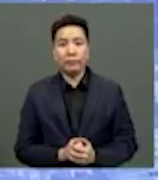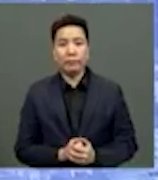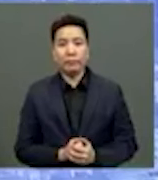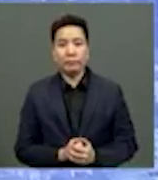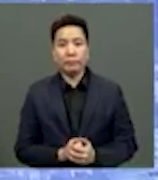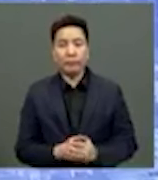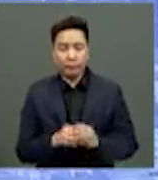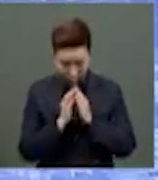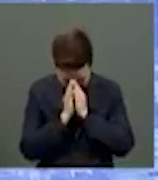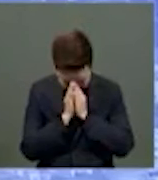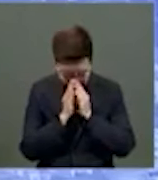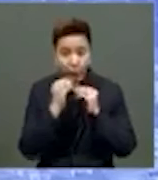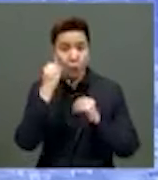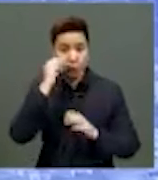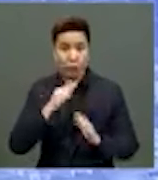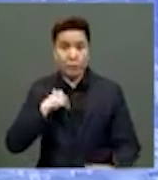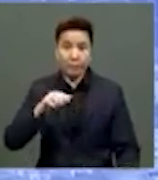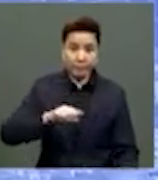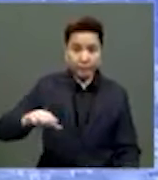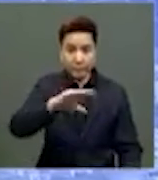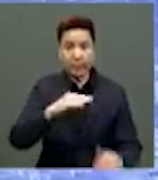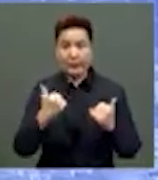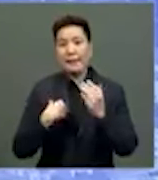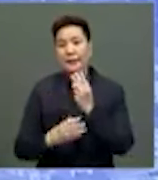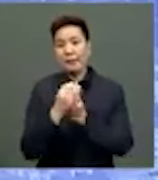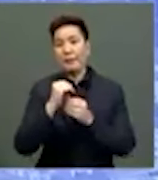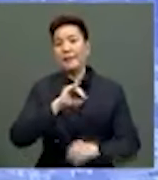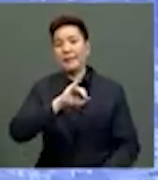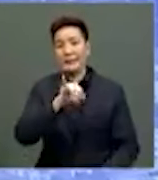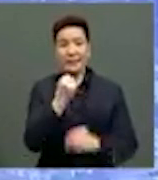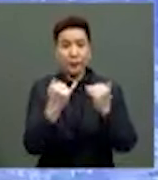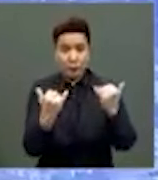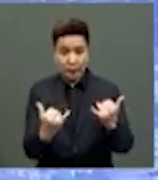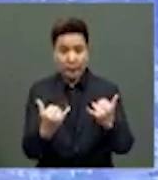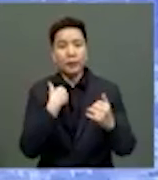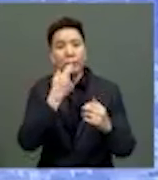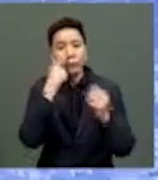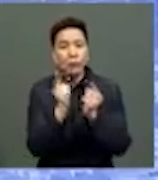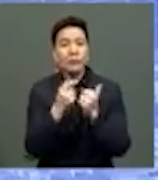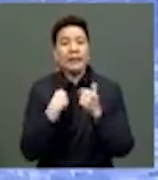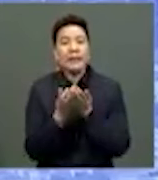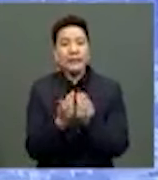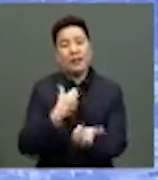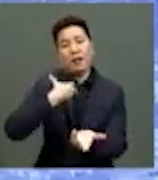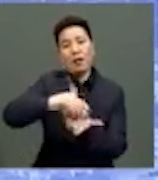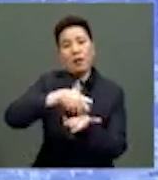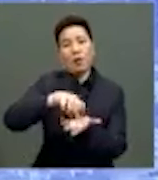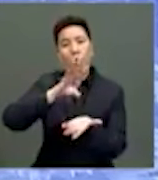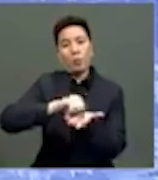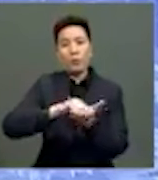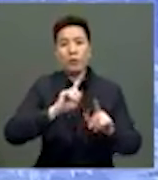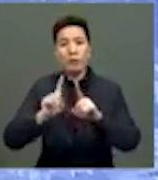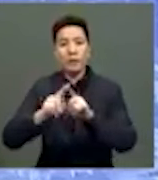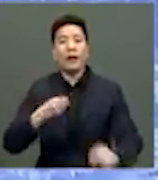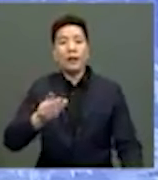ขอกราบสวัสดีทุกท่านนะคะวันนี้พบกันต้นสัปดาห์ค่ะเป็นวันจันทร์นะคะแล้วก็มีเนื้อหาข้อมูลให้ติดตามกัน